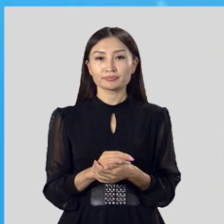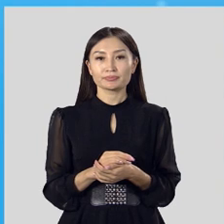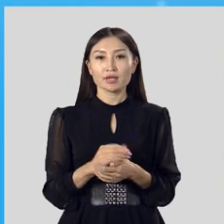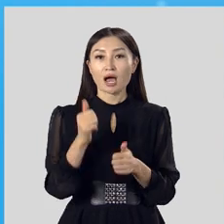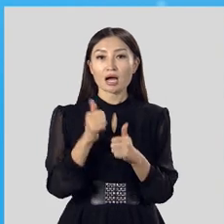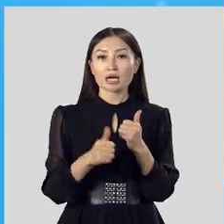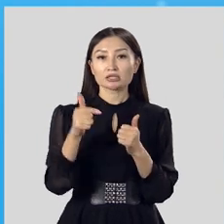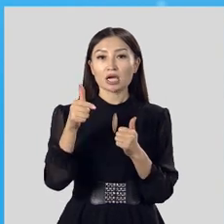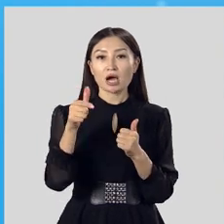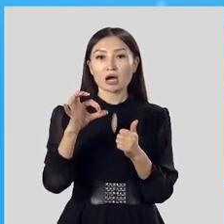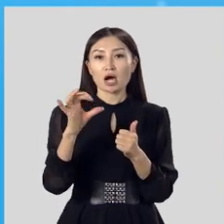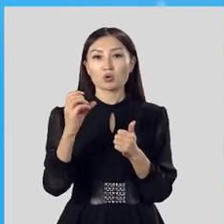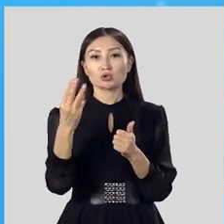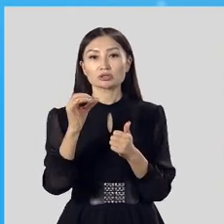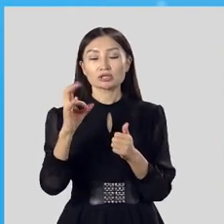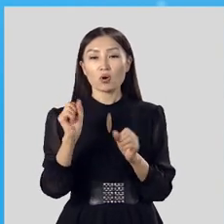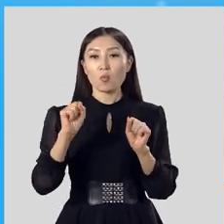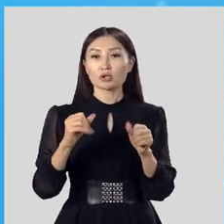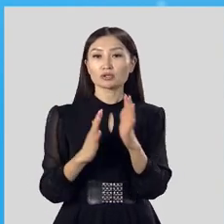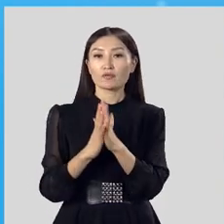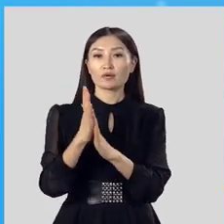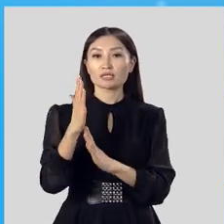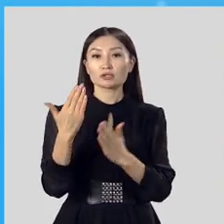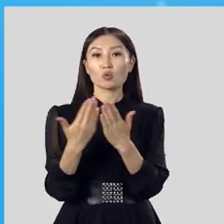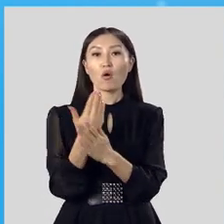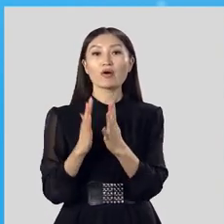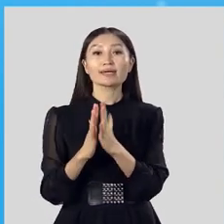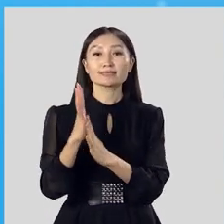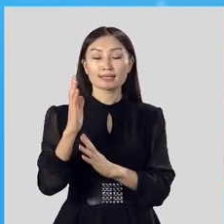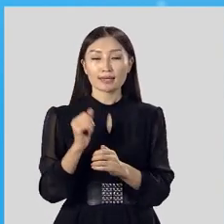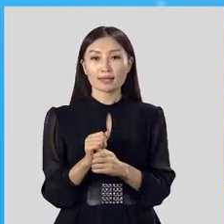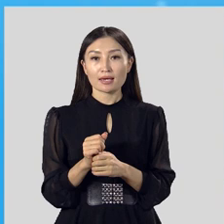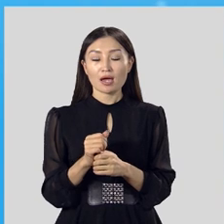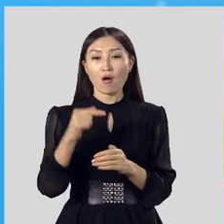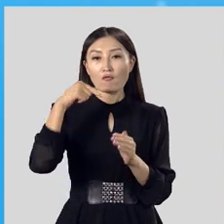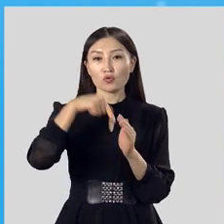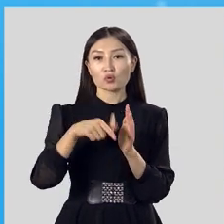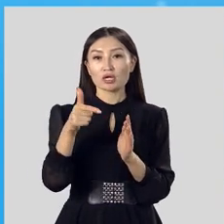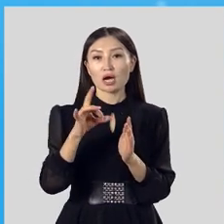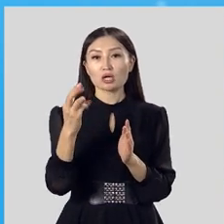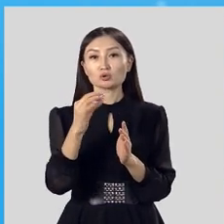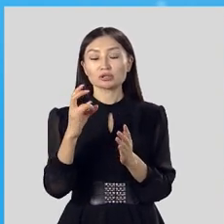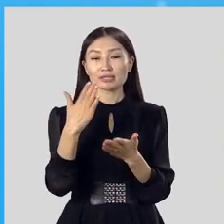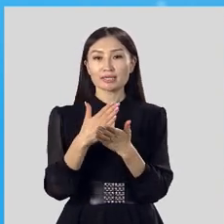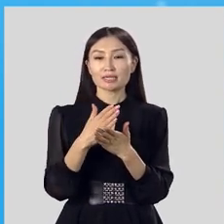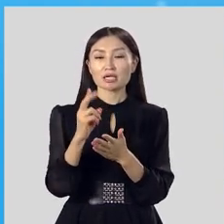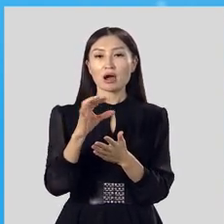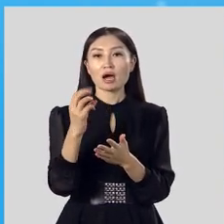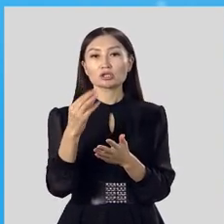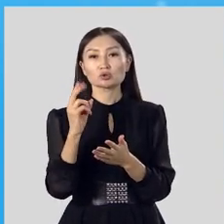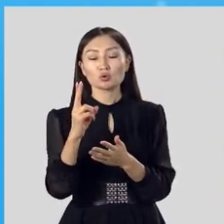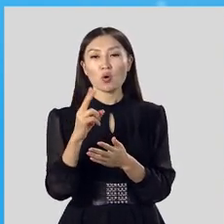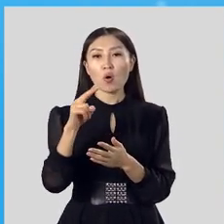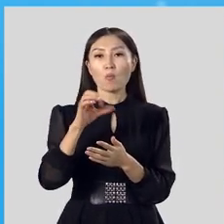А из каждой горошины можно вырастить новое растение. Ведь внутри горошины есть корешок, почечка